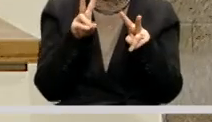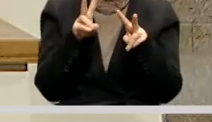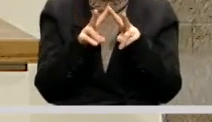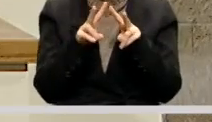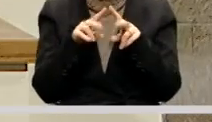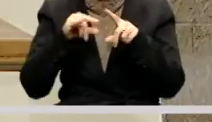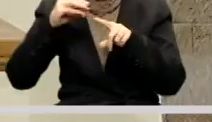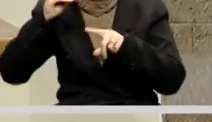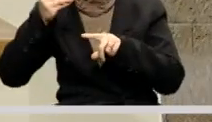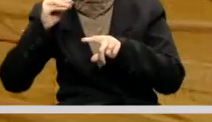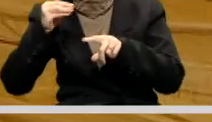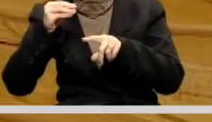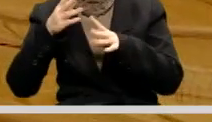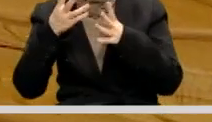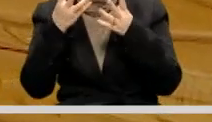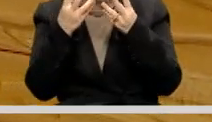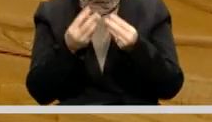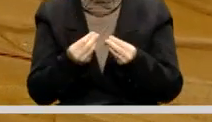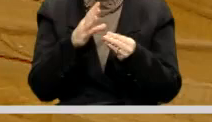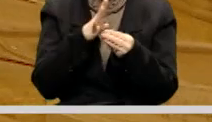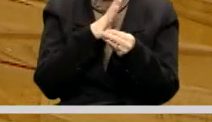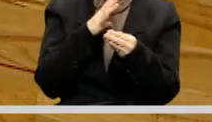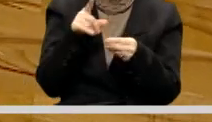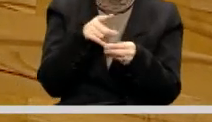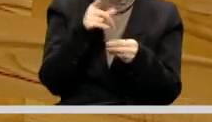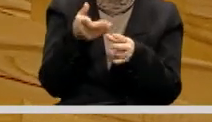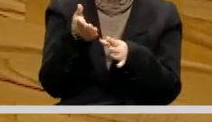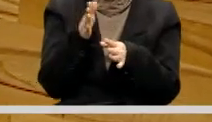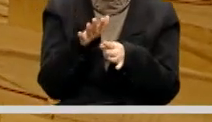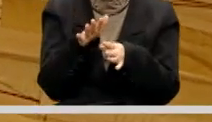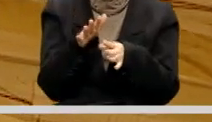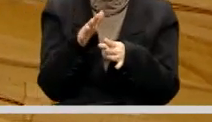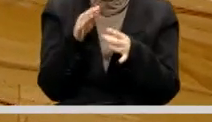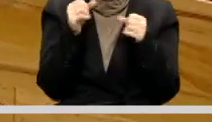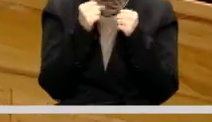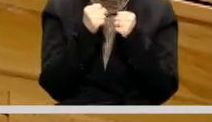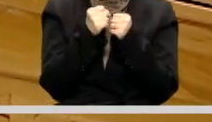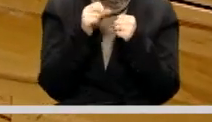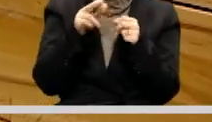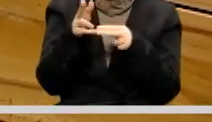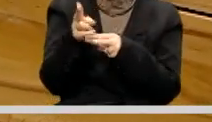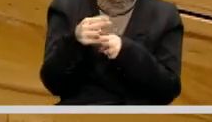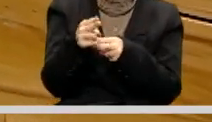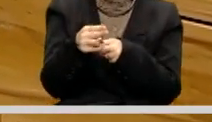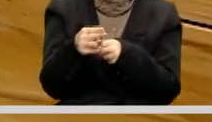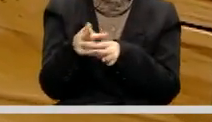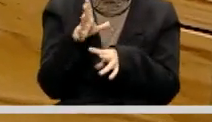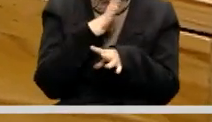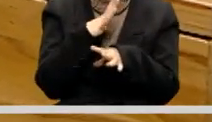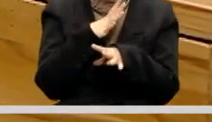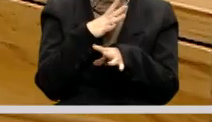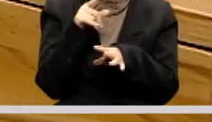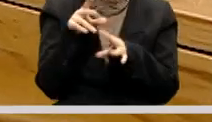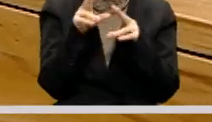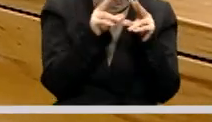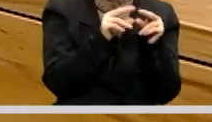çeşitli bileşenler bulunur. Yine kaliteli protein içeren mesela soğuk su balıkları, yağlı balıklar, somon gibi balıklarda yine